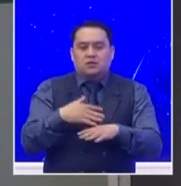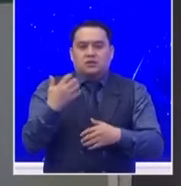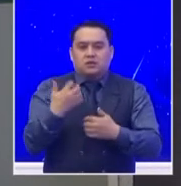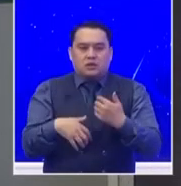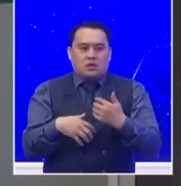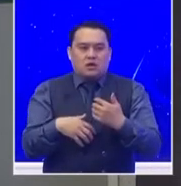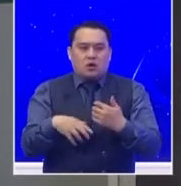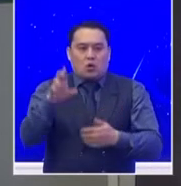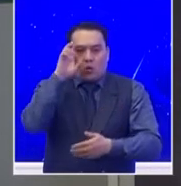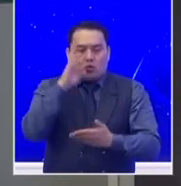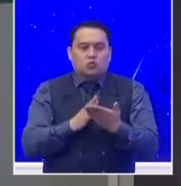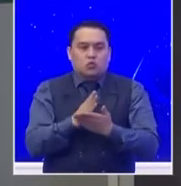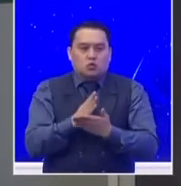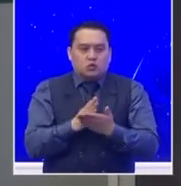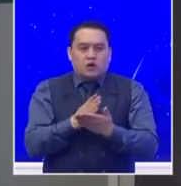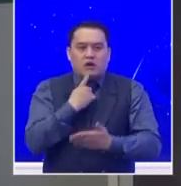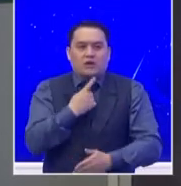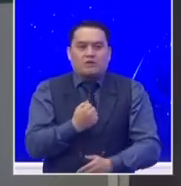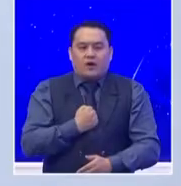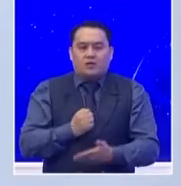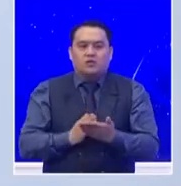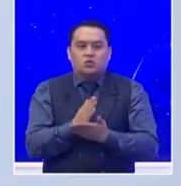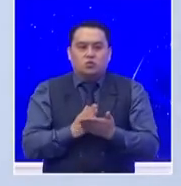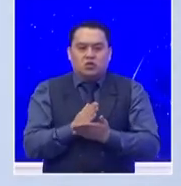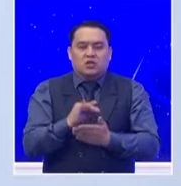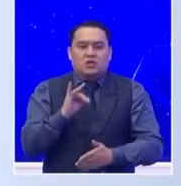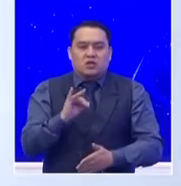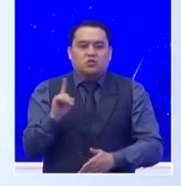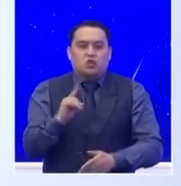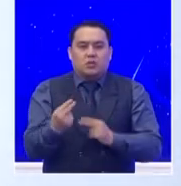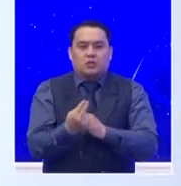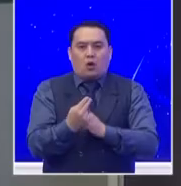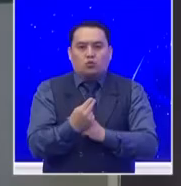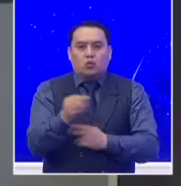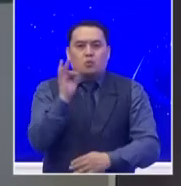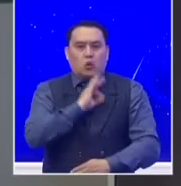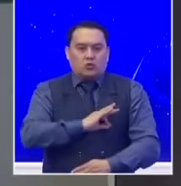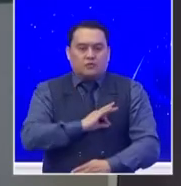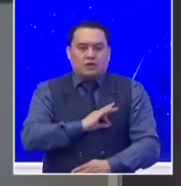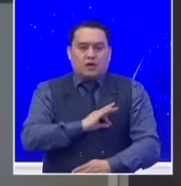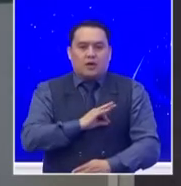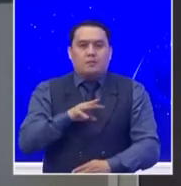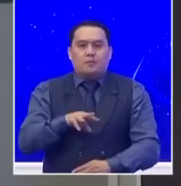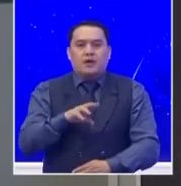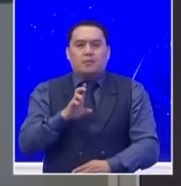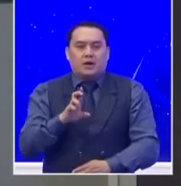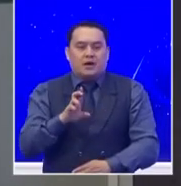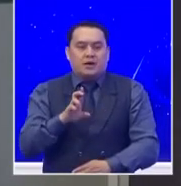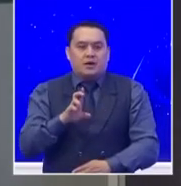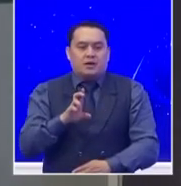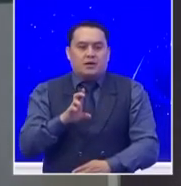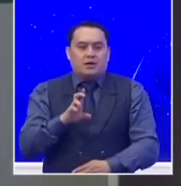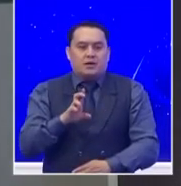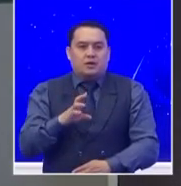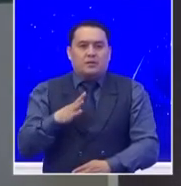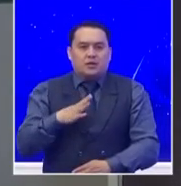и госслужащих, в том числе военнослужащих, чтобы научить их пользоваться приложением ЕГОВ Мобайл,